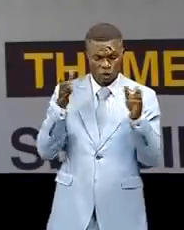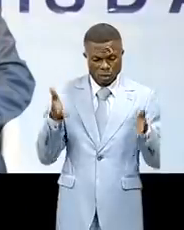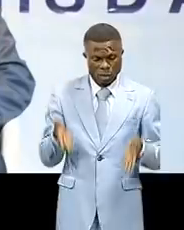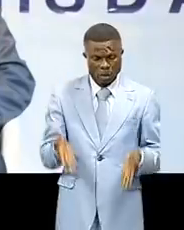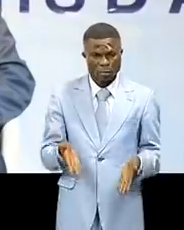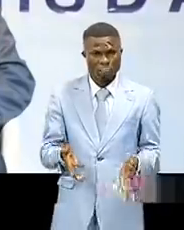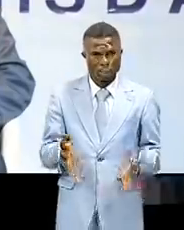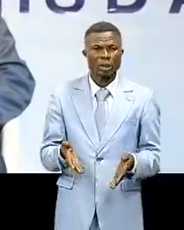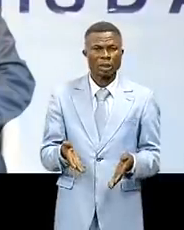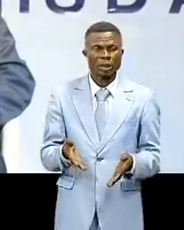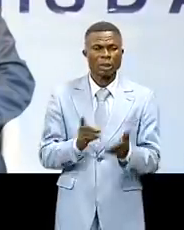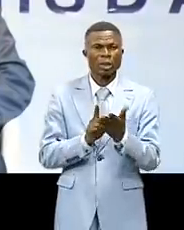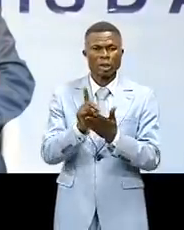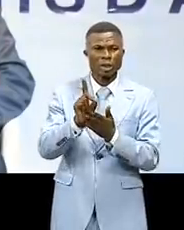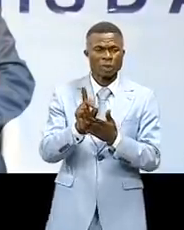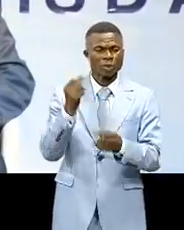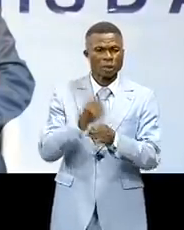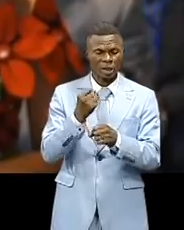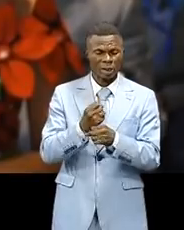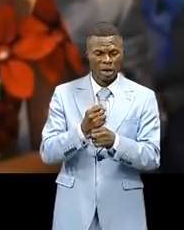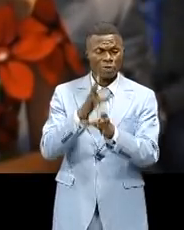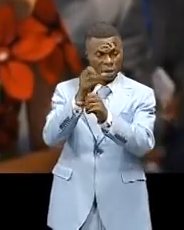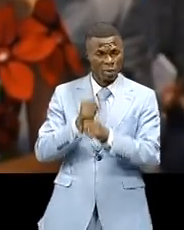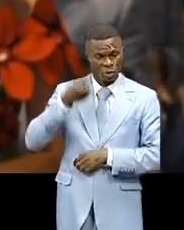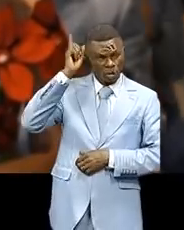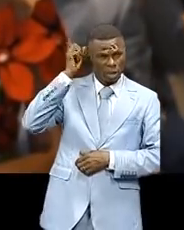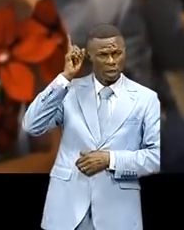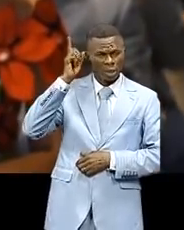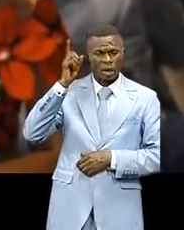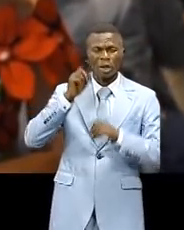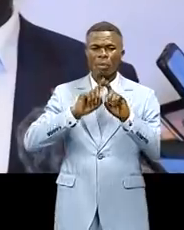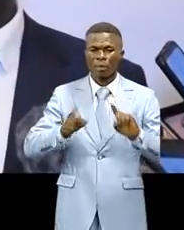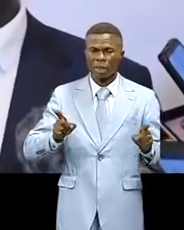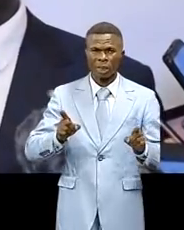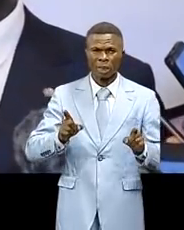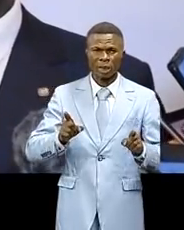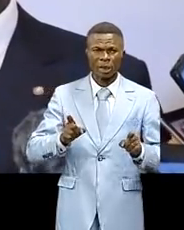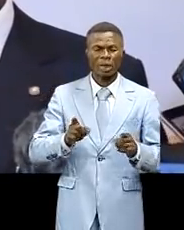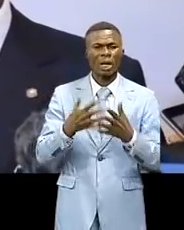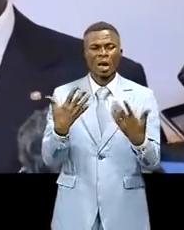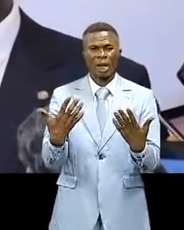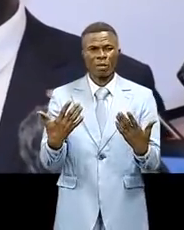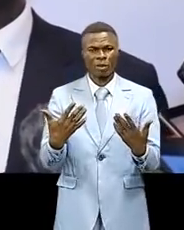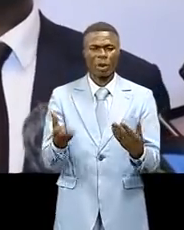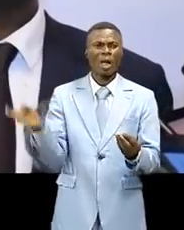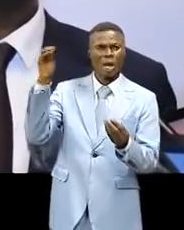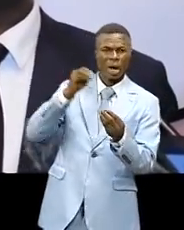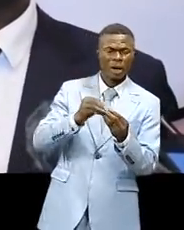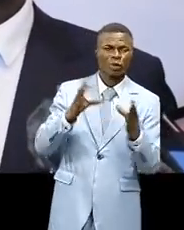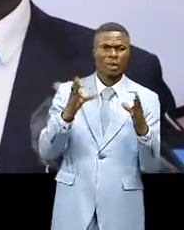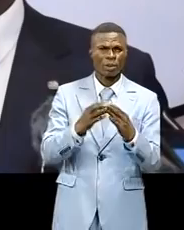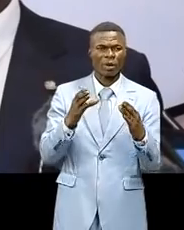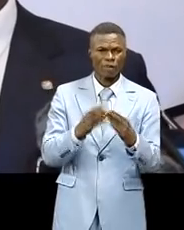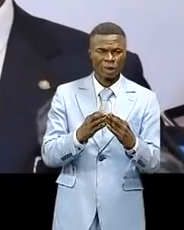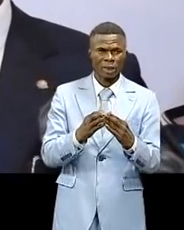des droits d'accise été perçue et façon pratiquement manuel nous avons essayé de les associer au niveau